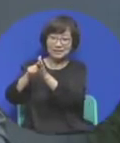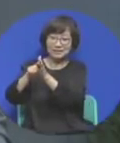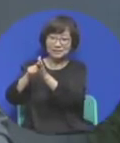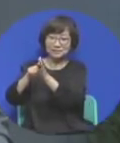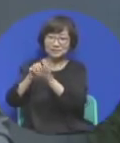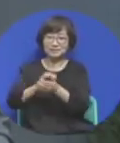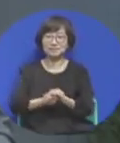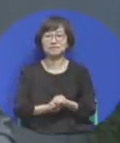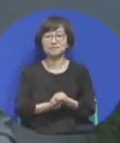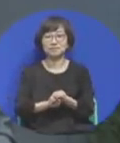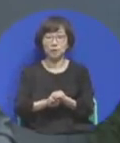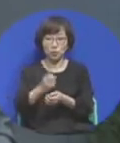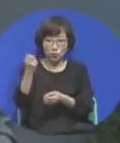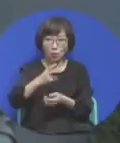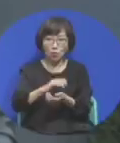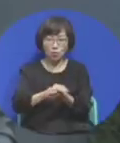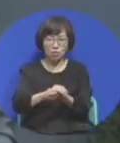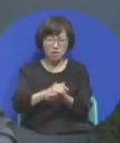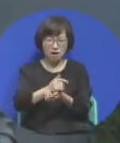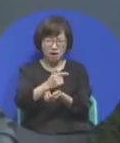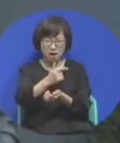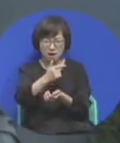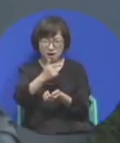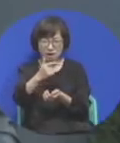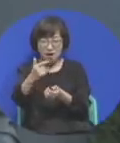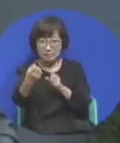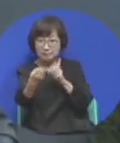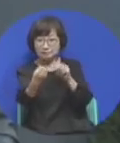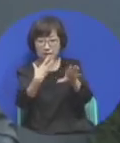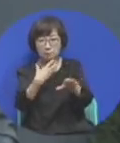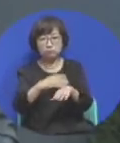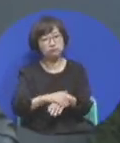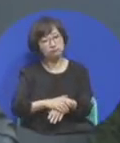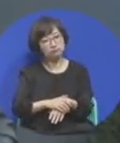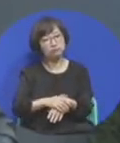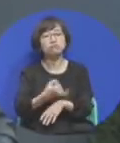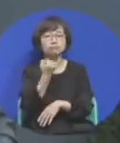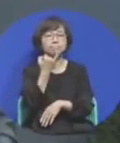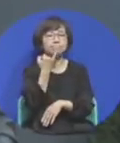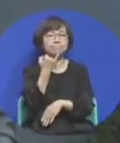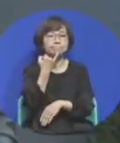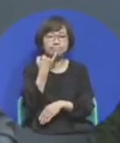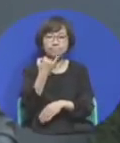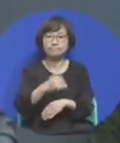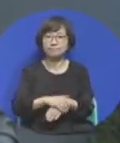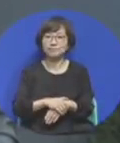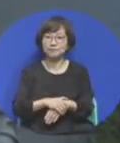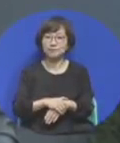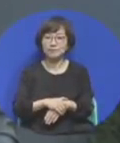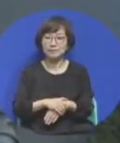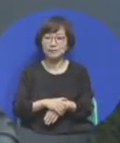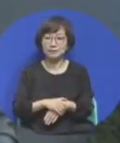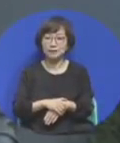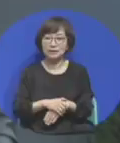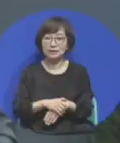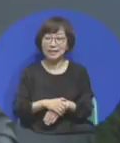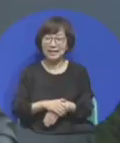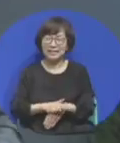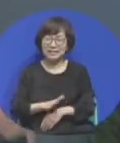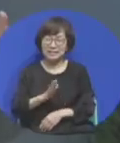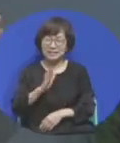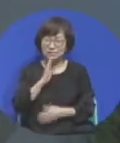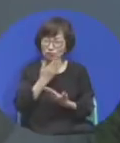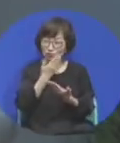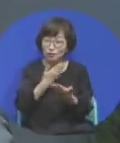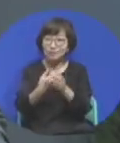응답 아니다. When great answers came, I realized that's not a true 그럴 answer. 그럴 수 있어요. 그렇죠. Those things can come. 진짜 응답을 따지자면